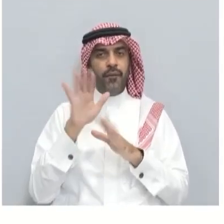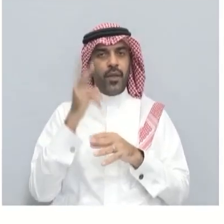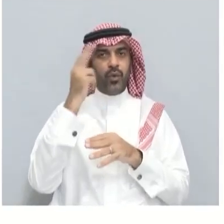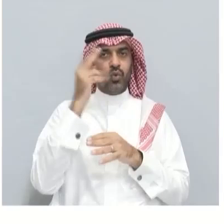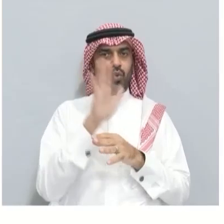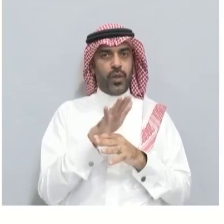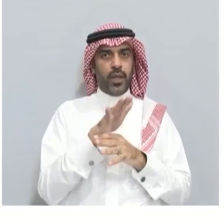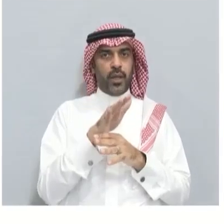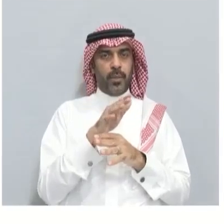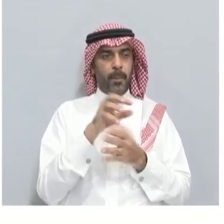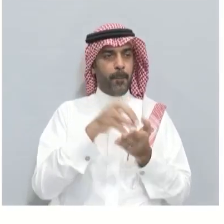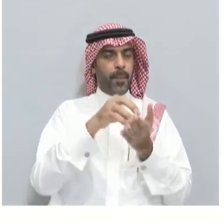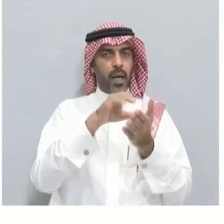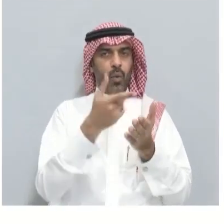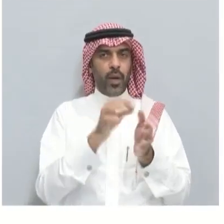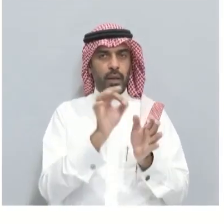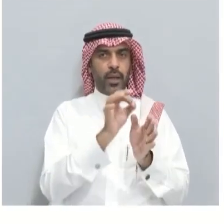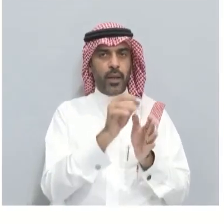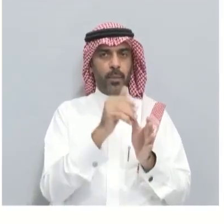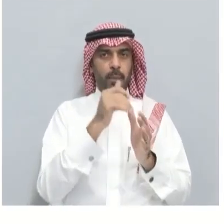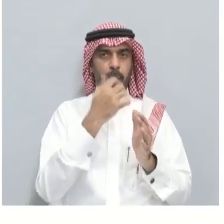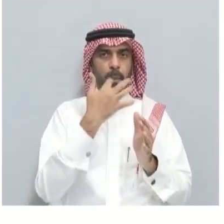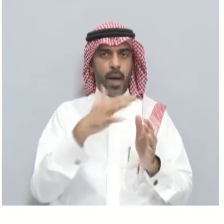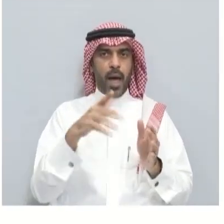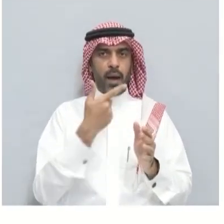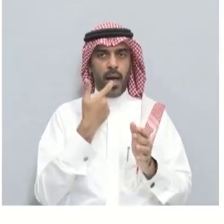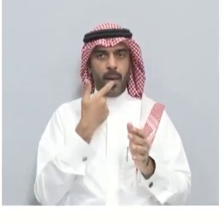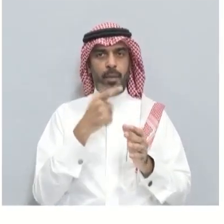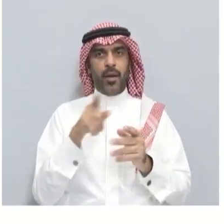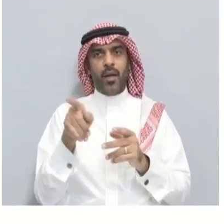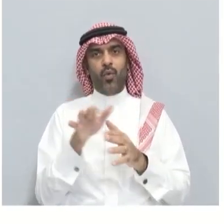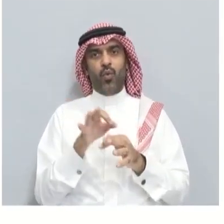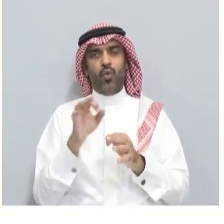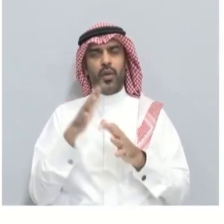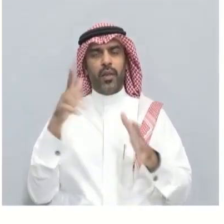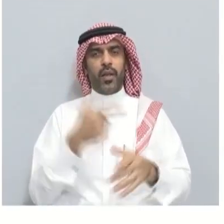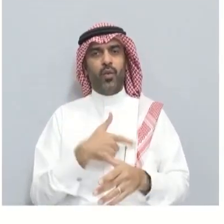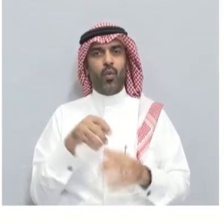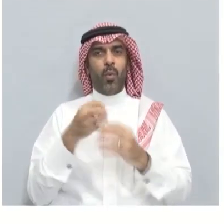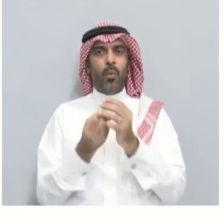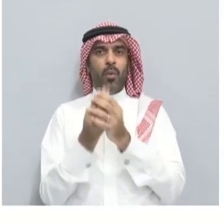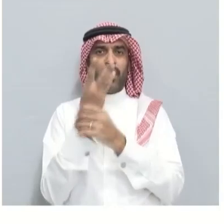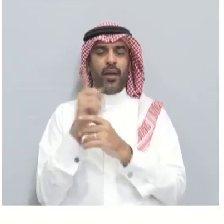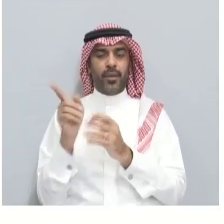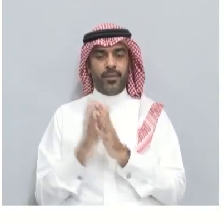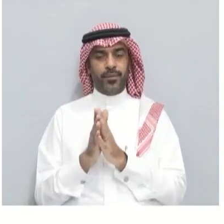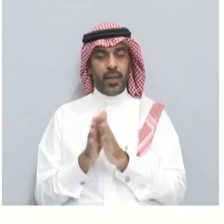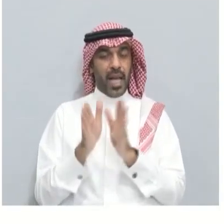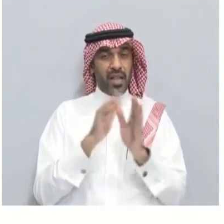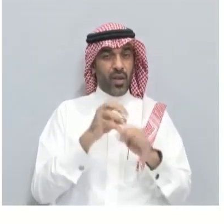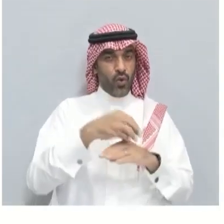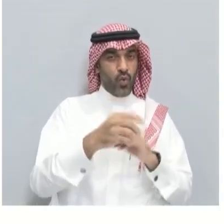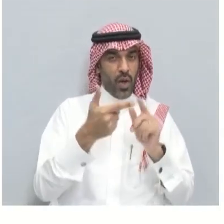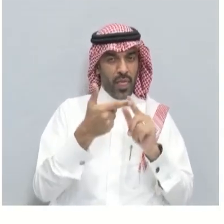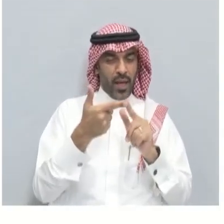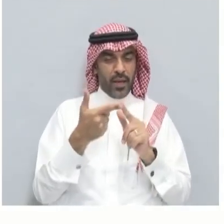هي براكين ماذا درعيه لانها الحدود عندنا حدود ماذا تباعيه عندنا ايضا النوع الثاني مخروطيه